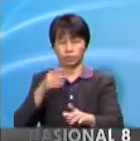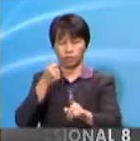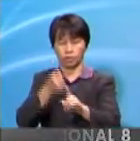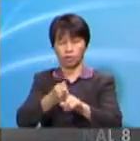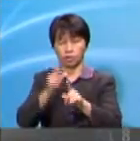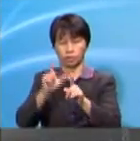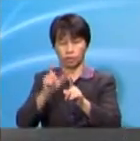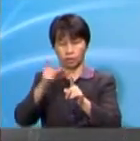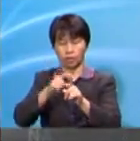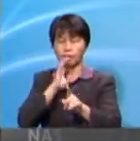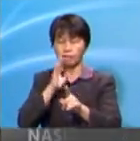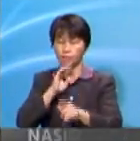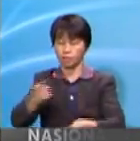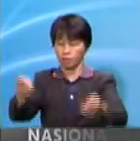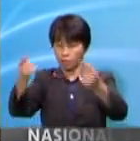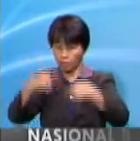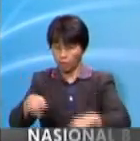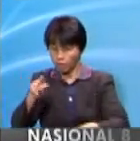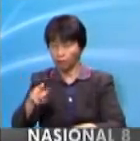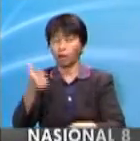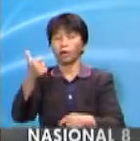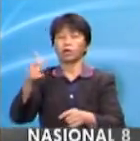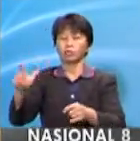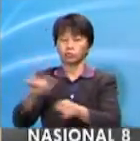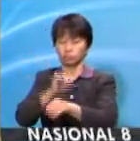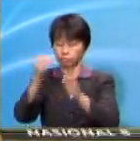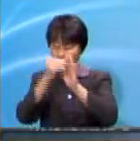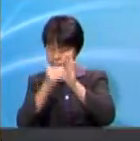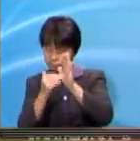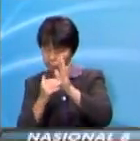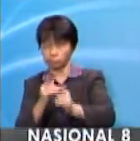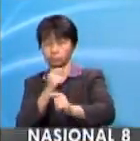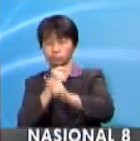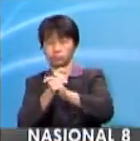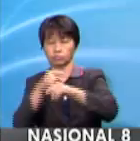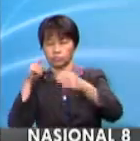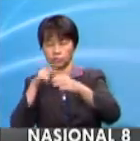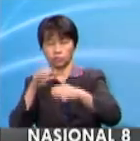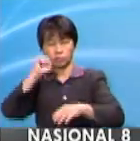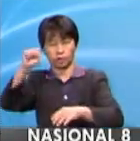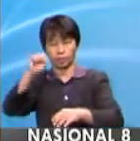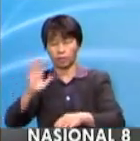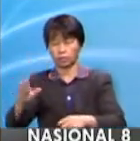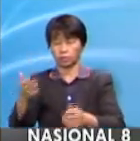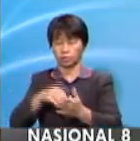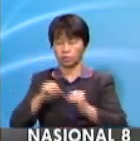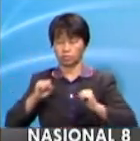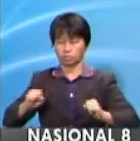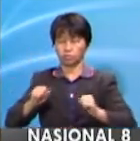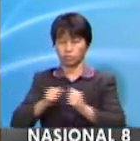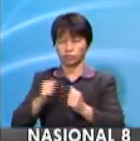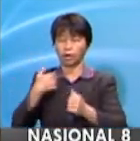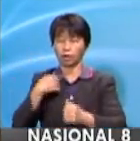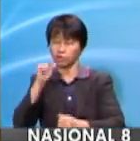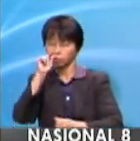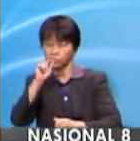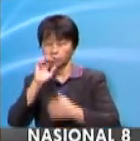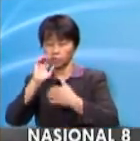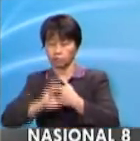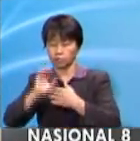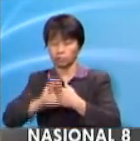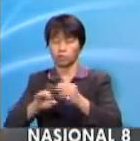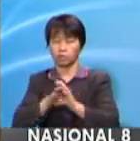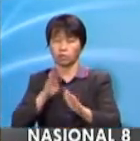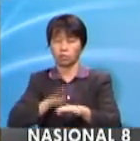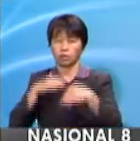mulve berkata kehadiran semula faight melengkapkan senarai barisan pertahanan Sabah faight kembali cergas spas mengalami sedikit kecederaan